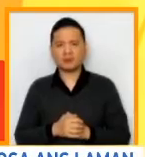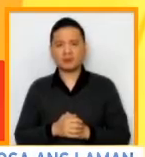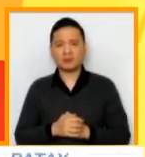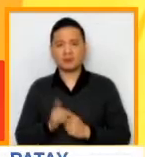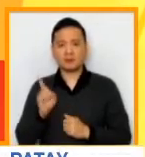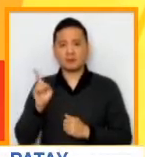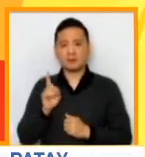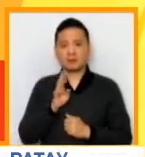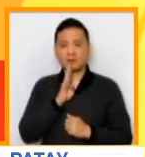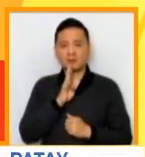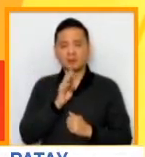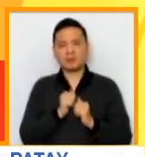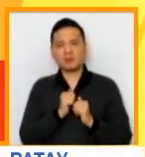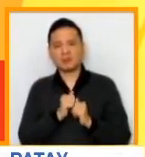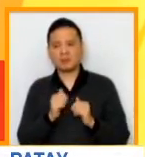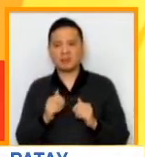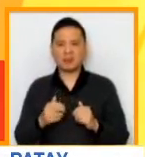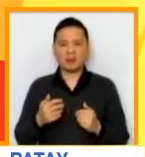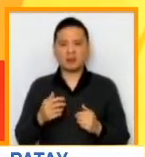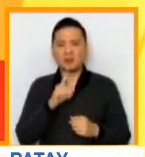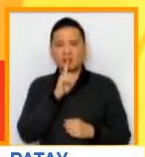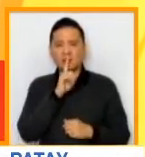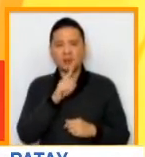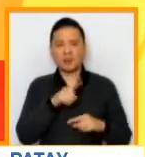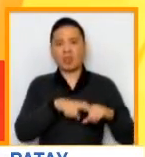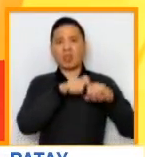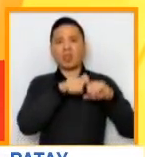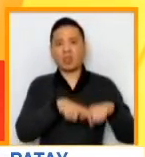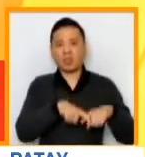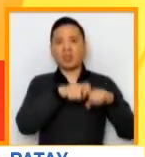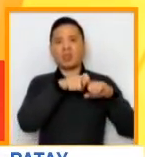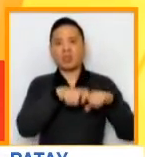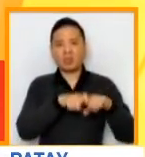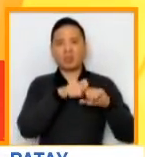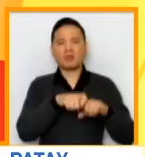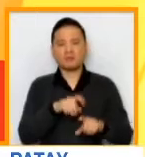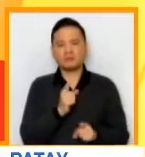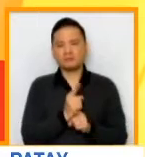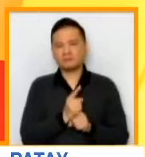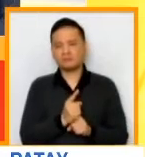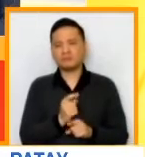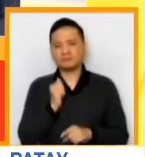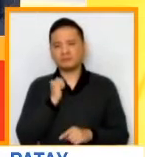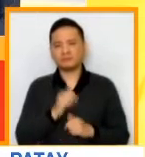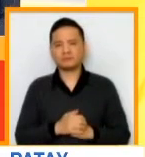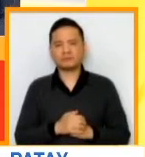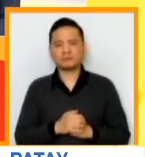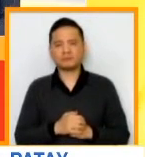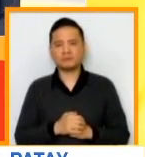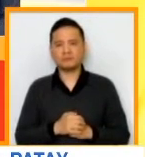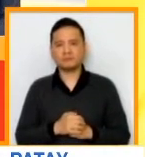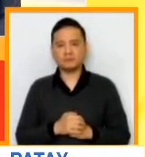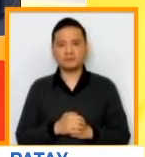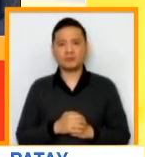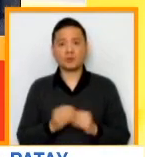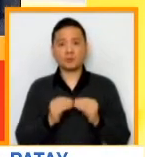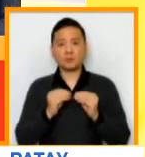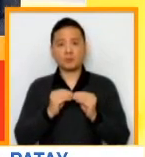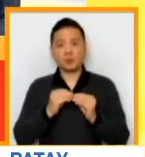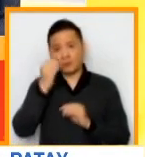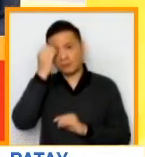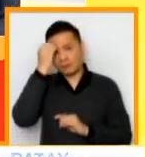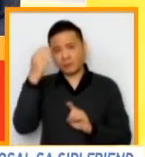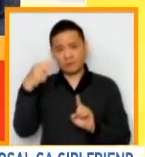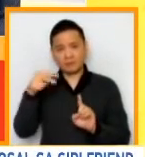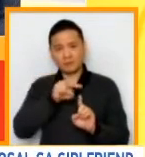QQQ, di ba? Oo, yun lang. Eto, alamin na natin kung ano masasabi ng ating kapusong netizens tungkol dito. Ivan? Nabanggit niyo